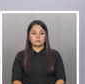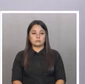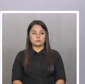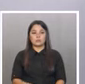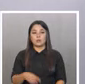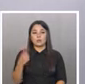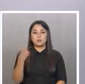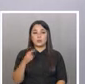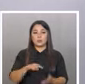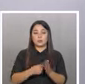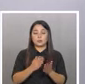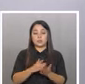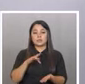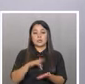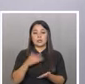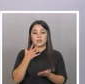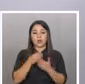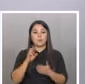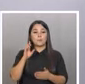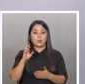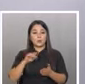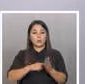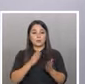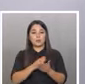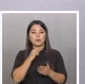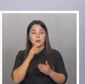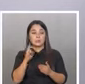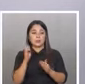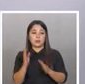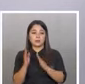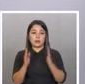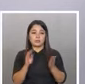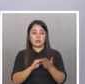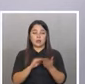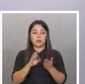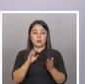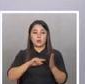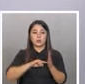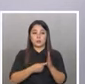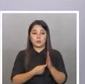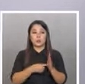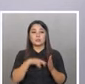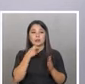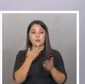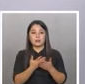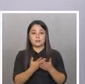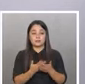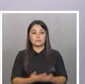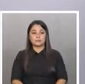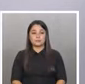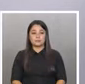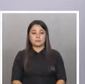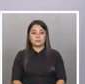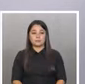ортақ көбейткіші бар. Оны жақша сыртына шығарып көбейтіп жазамыз. Сонда b көбейтілген 5b азайту